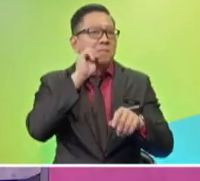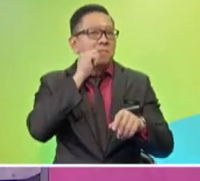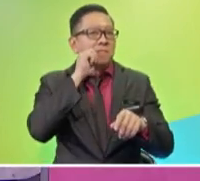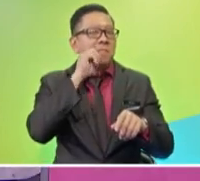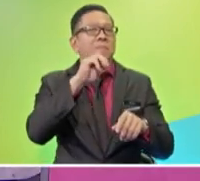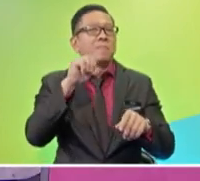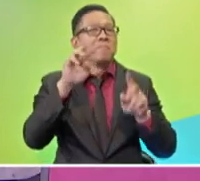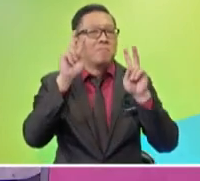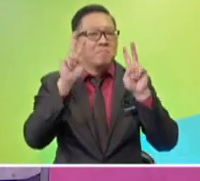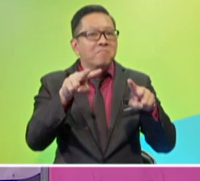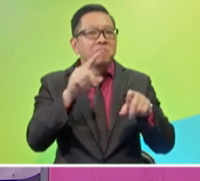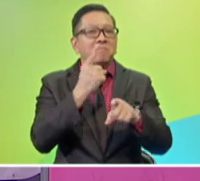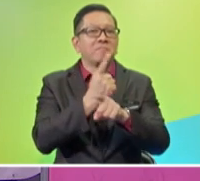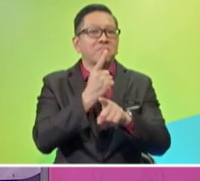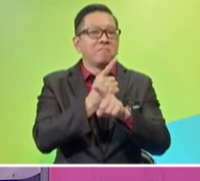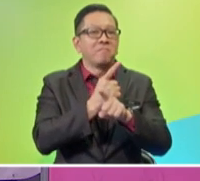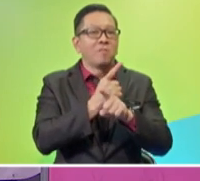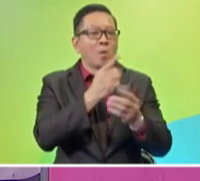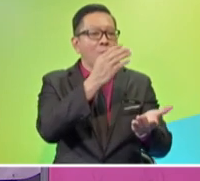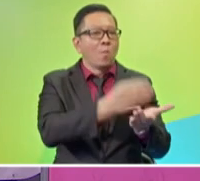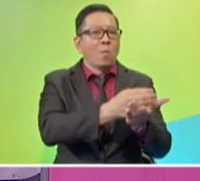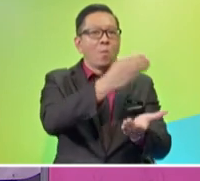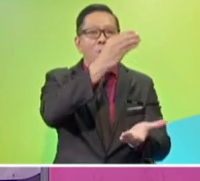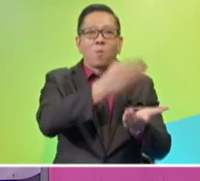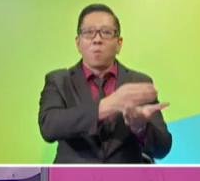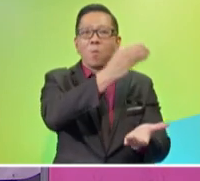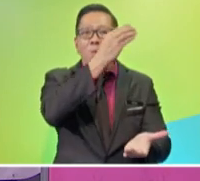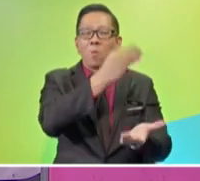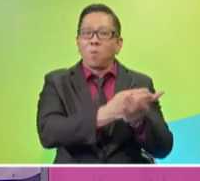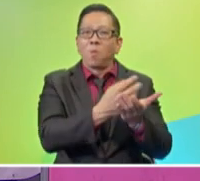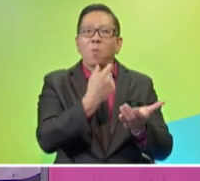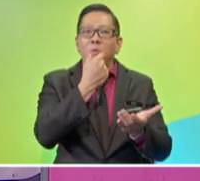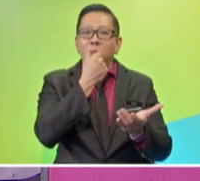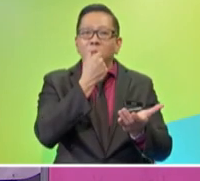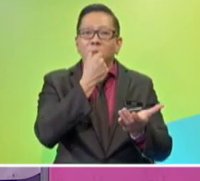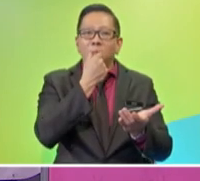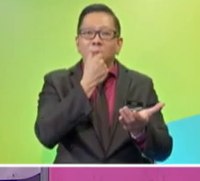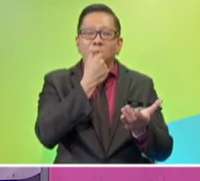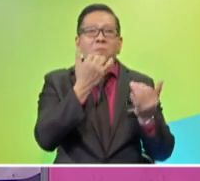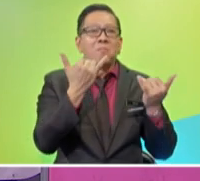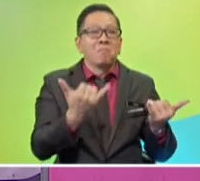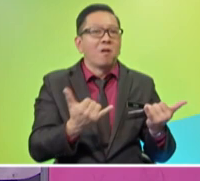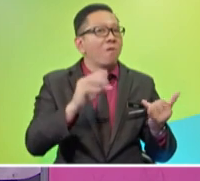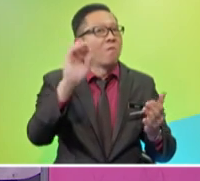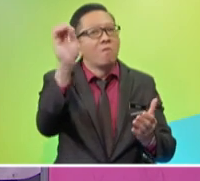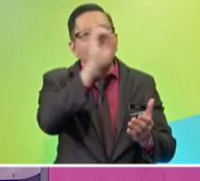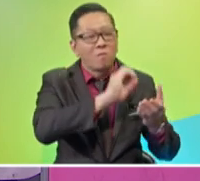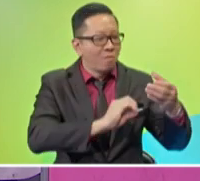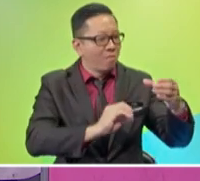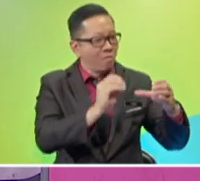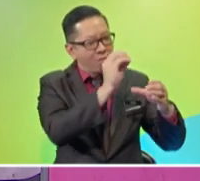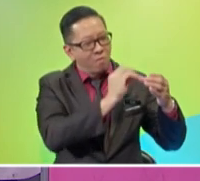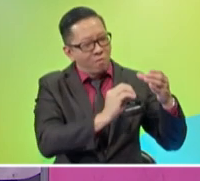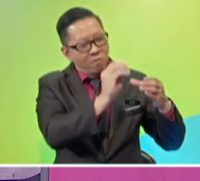rumah boleh lihat, di dalam botol biskut yang besar tu sekarang ni dah kosong. Tak ada